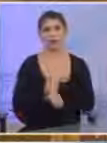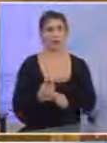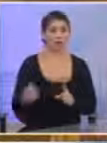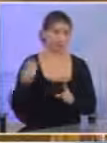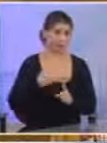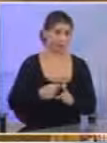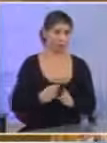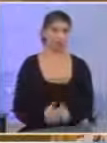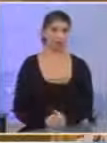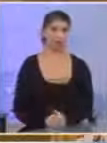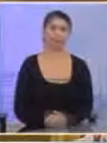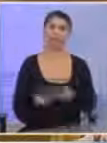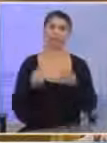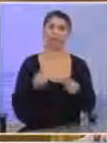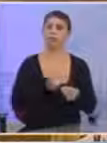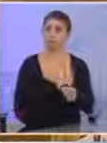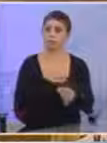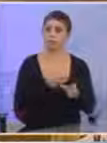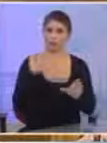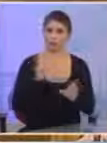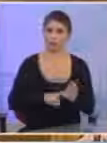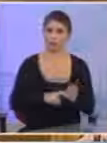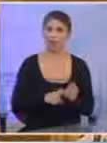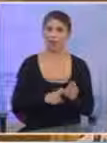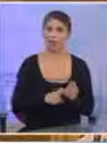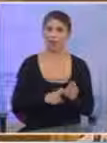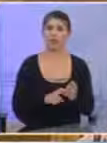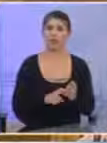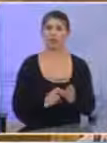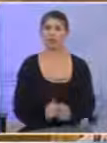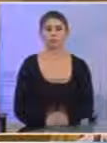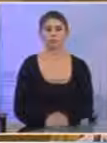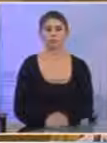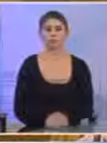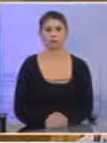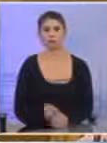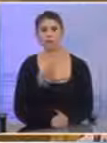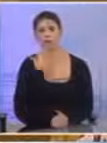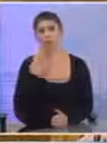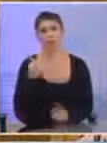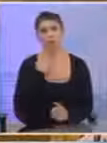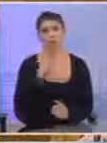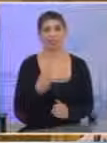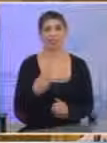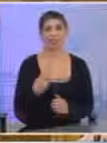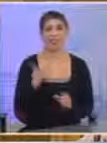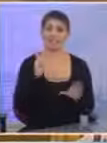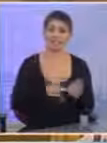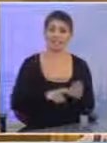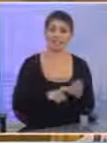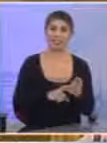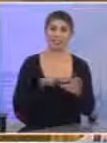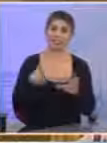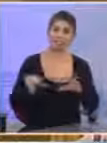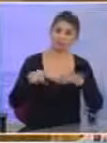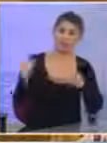Επιπλέον, παρέχετε τη δυνατότητα στις εταιρείες, στους εκδοχείς, όπως πολύ όμορφα τους αποκαλείτε, να